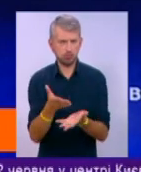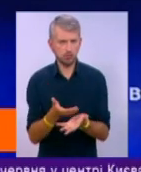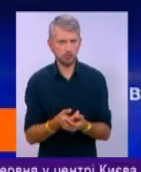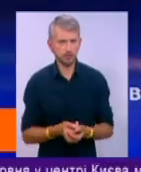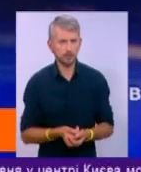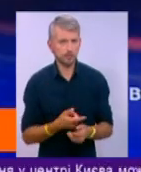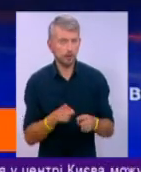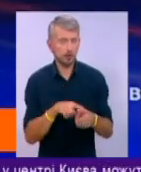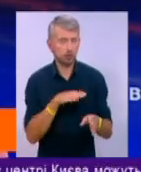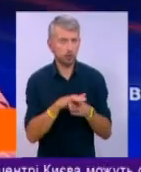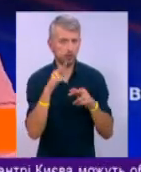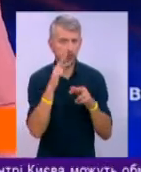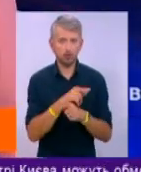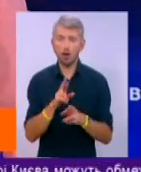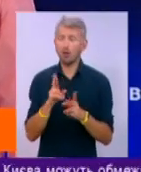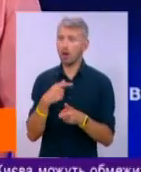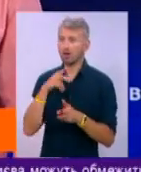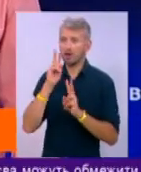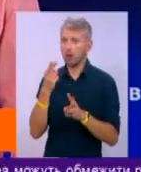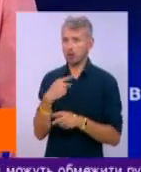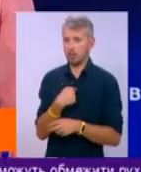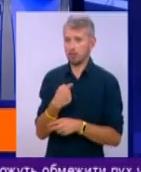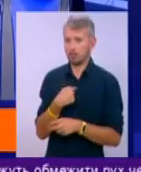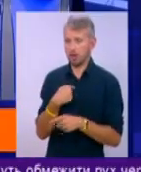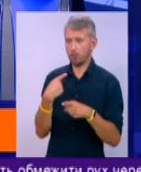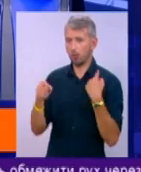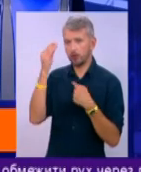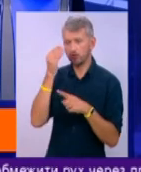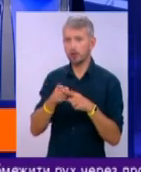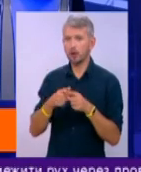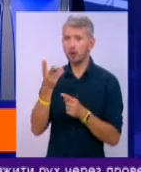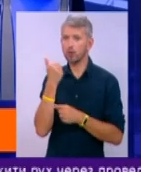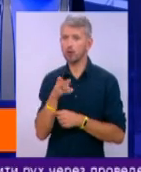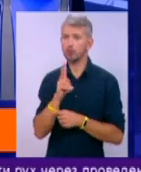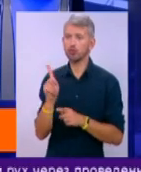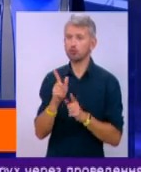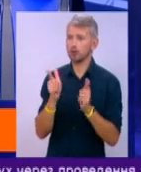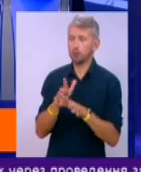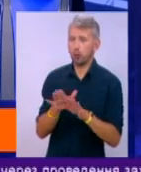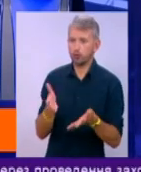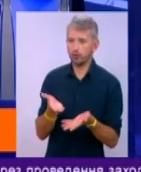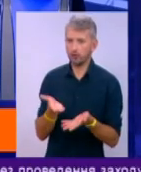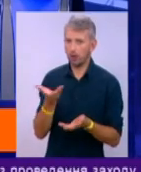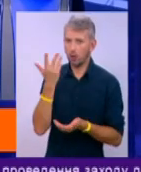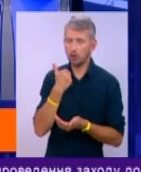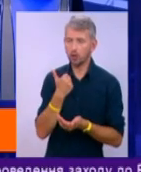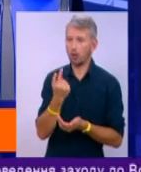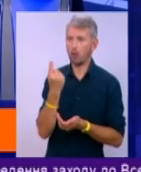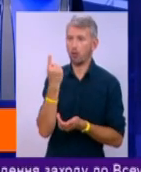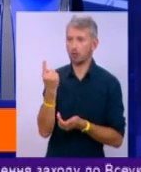Ну, це абсолютно неправда. А як? Ну я не знаю, для мене протиріччя – це коли чи хтось чимось не погоджується, коли